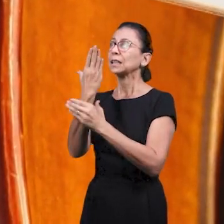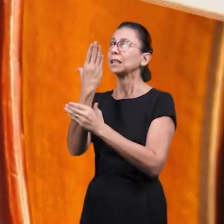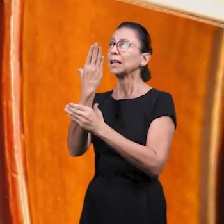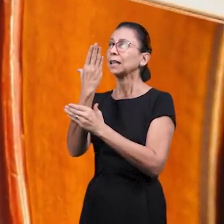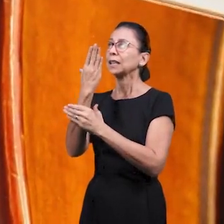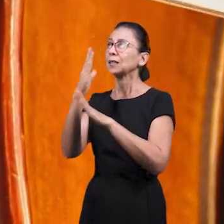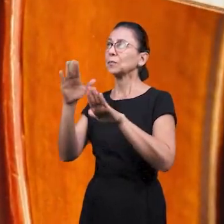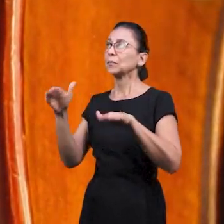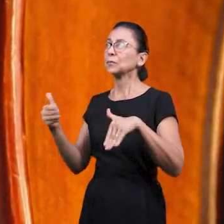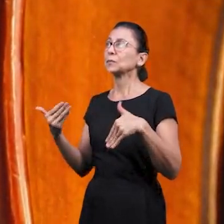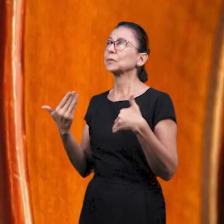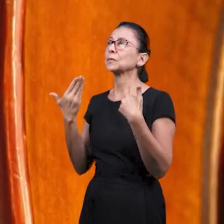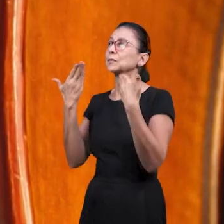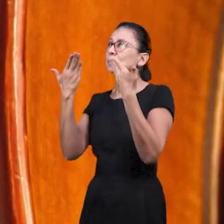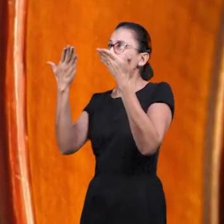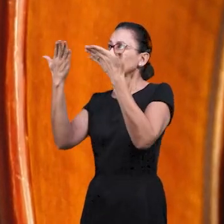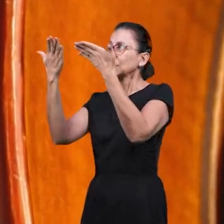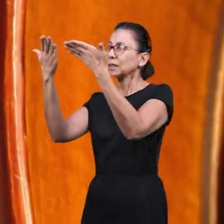В этом псалме